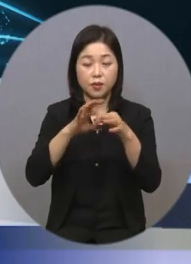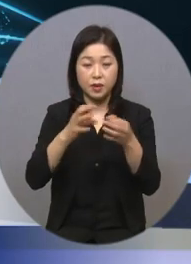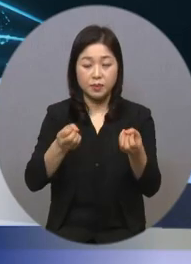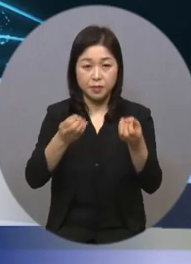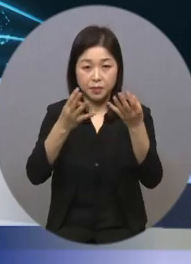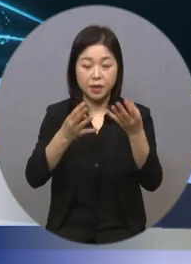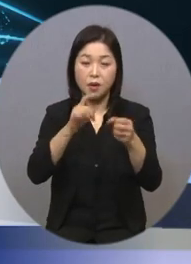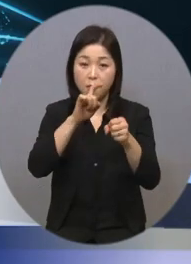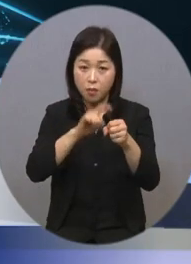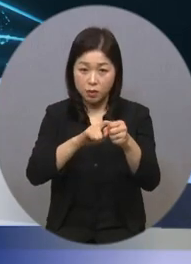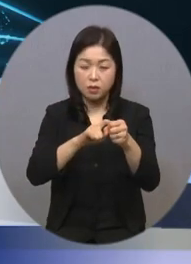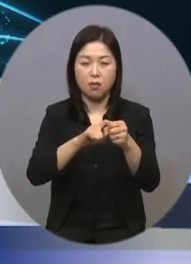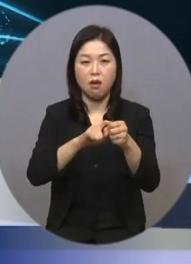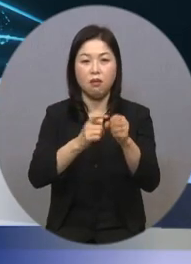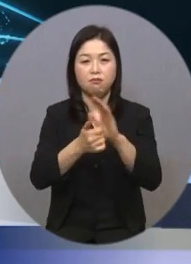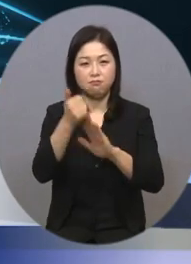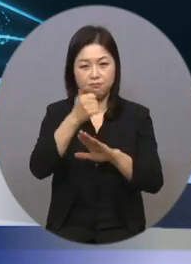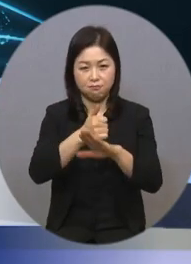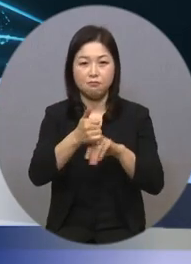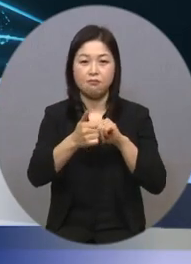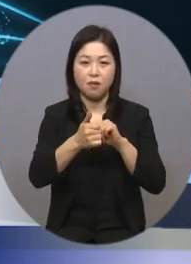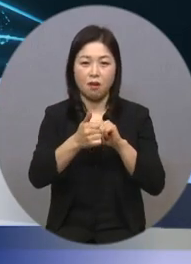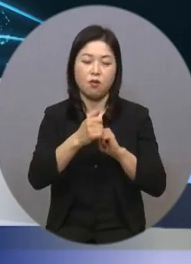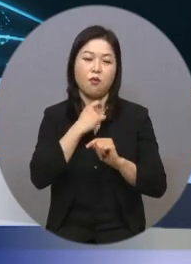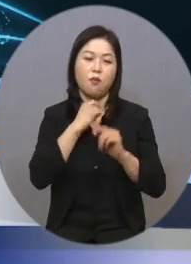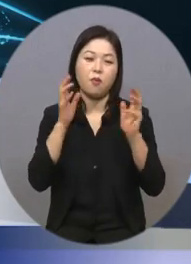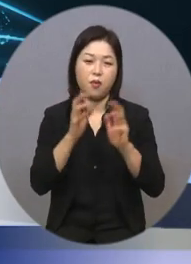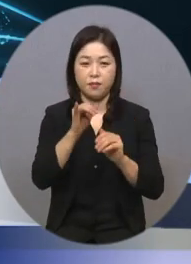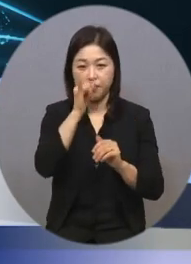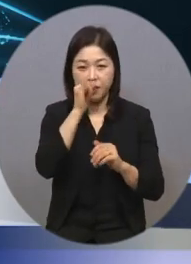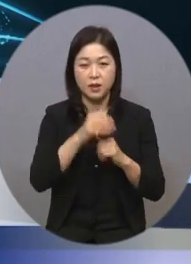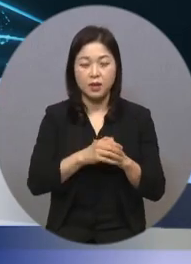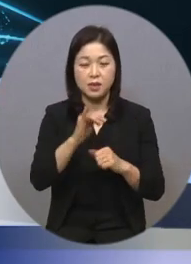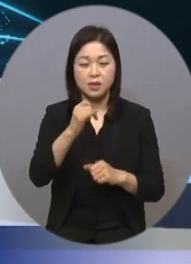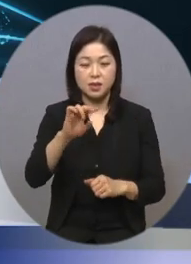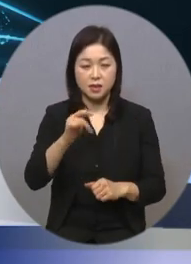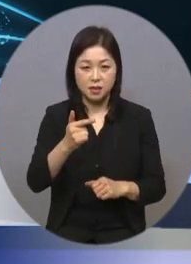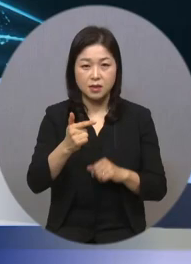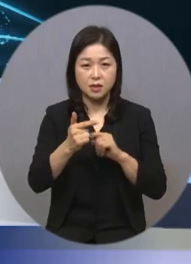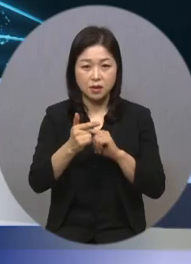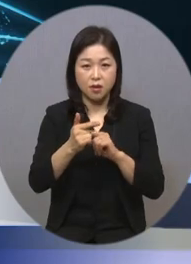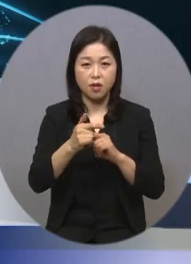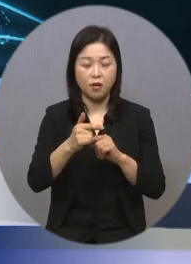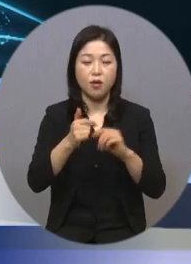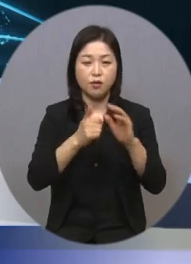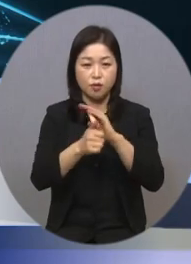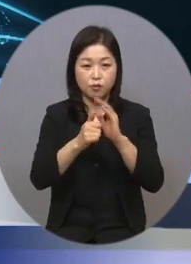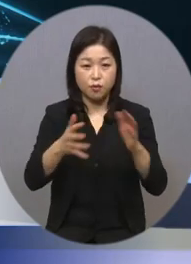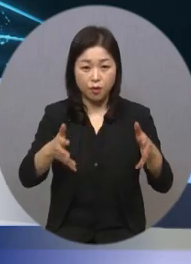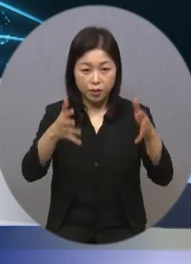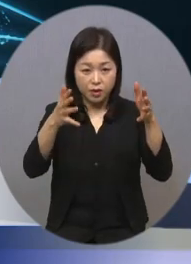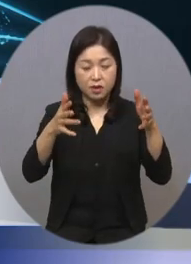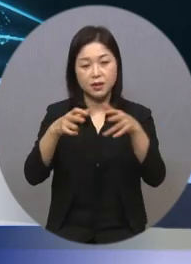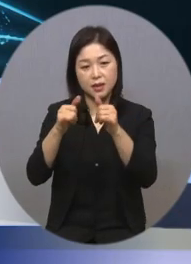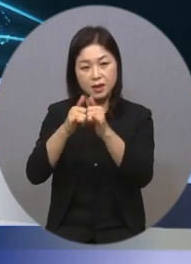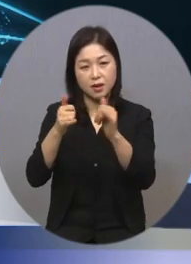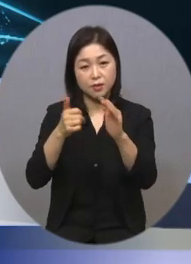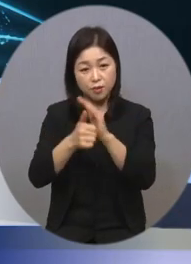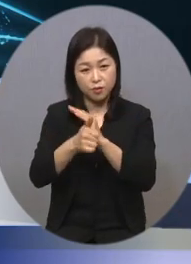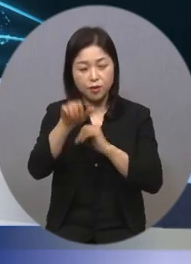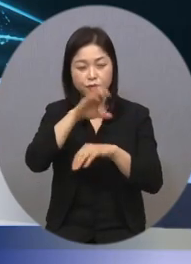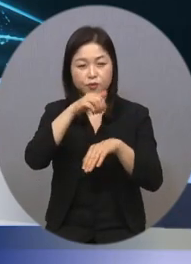자리가 마련됐습니다. 이천 선수촌에서 장애인 국가대표 선수들이 훈련 개시식을 갖고 힘찬